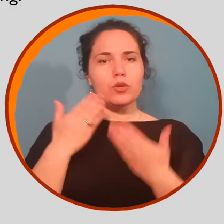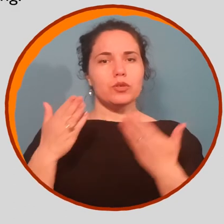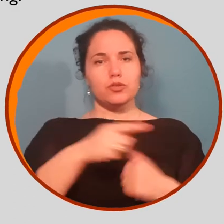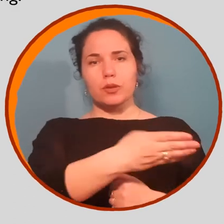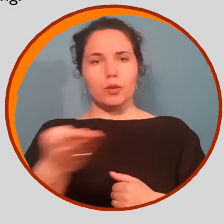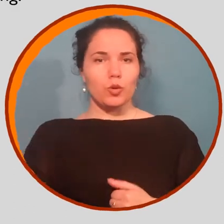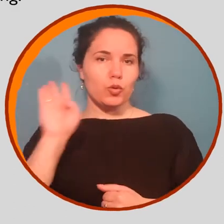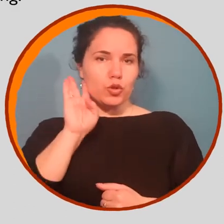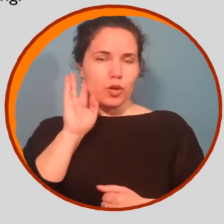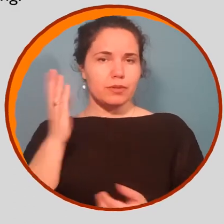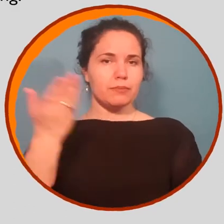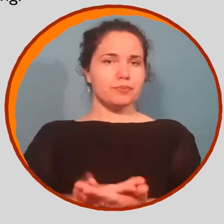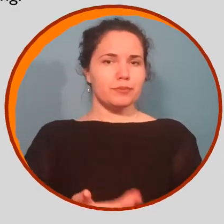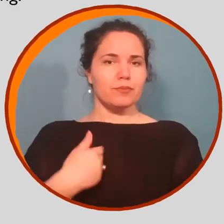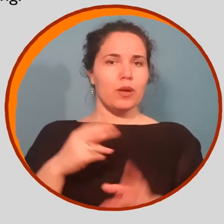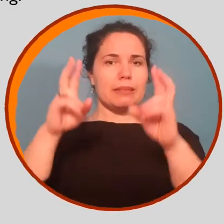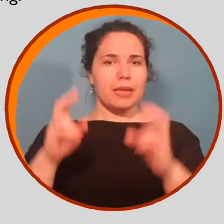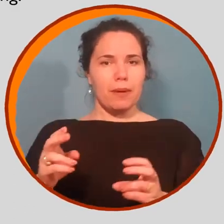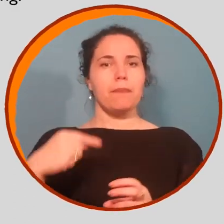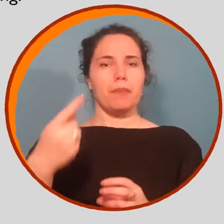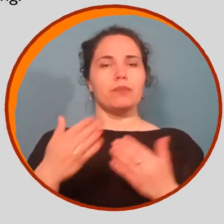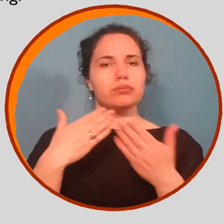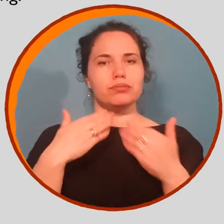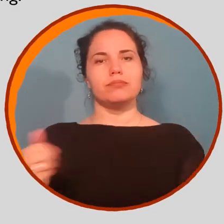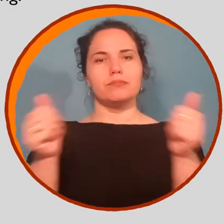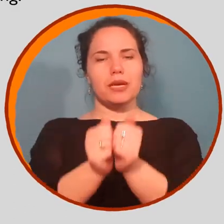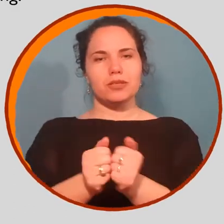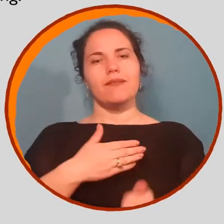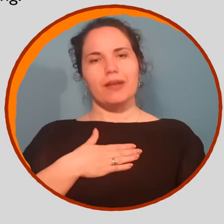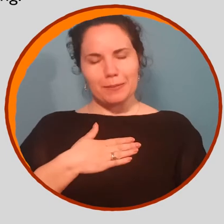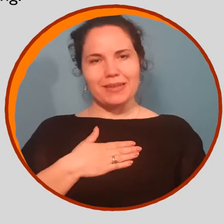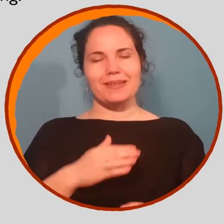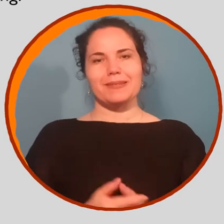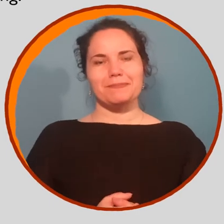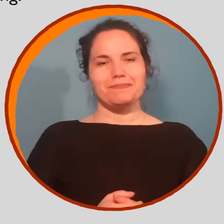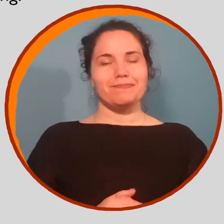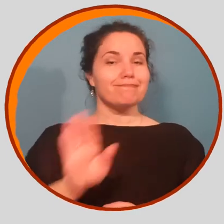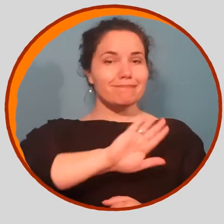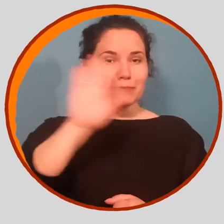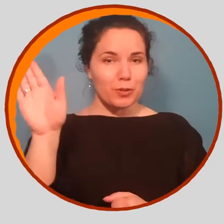Faleminderit shumë edhe ju. Faleminderit dhe miru dëgjofshim deri në podcastin e ardhshëm.